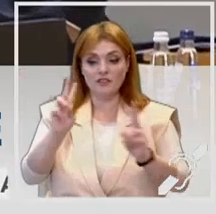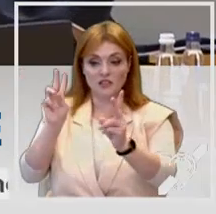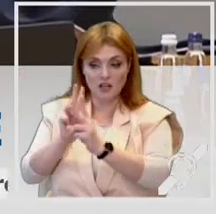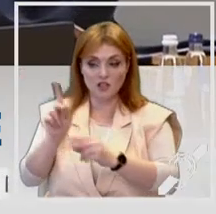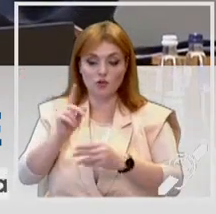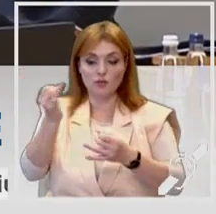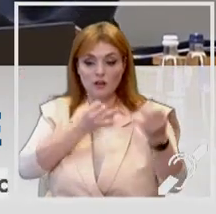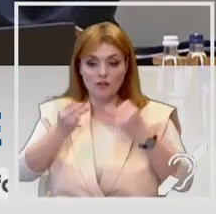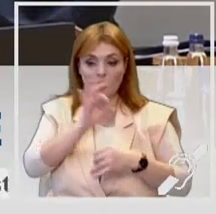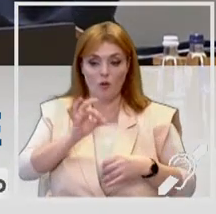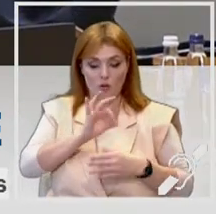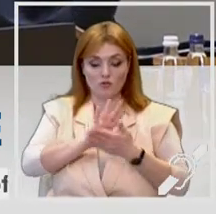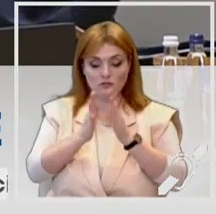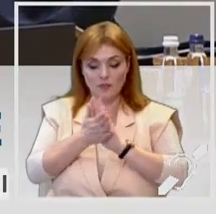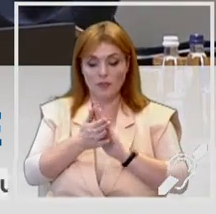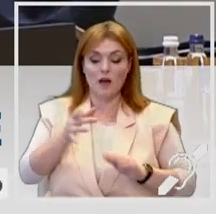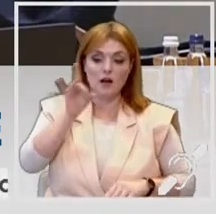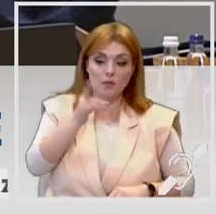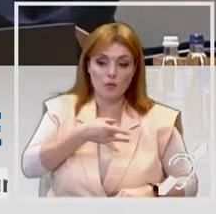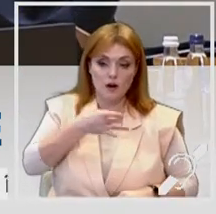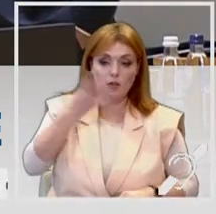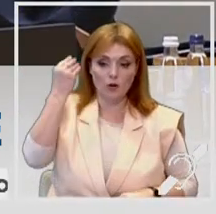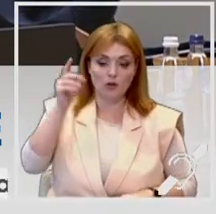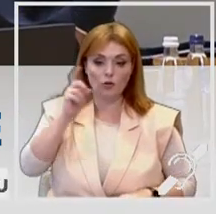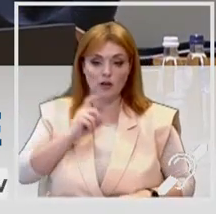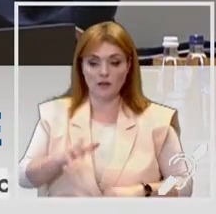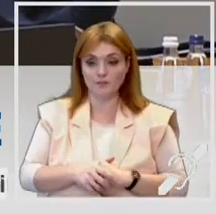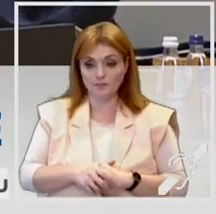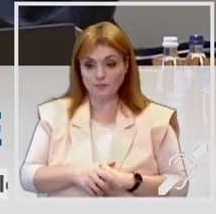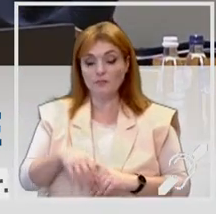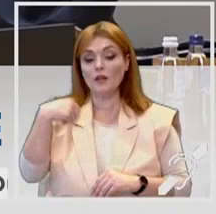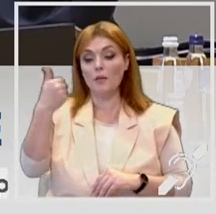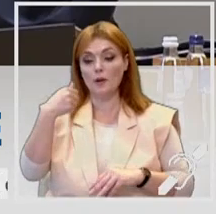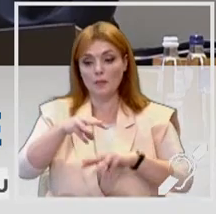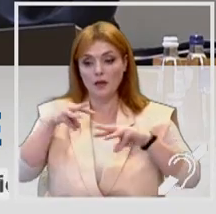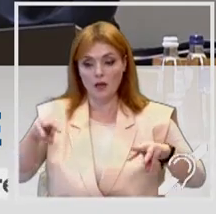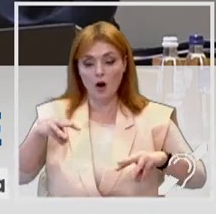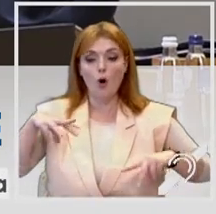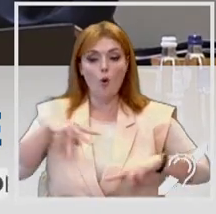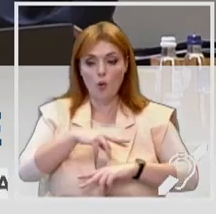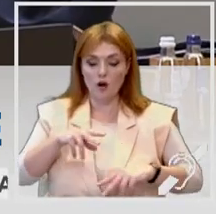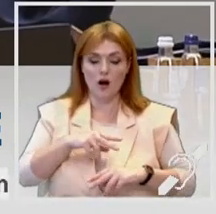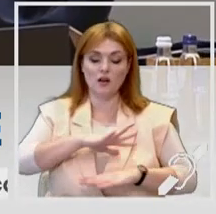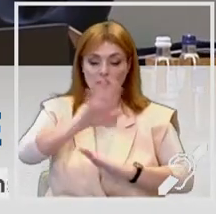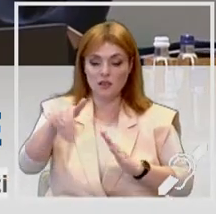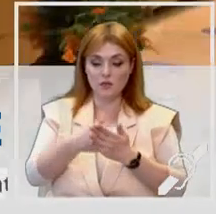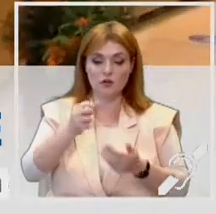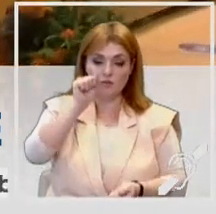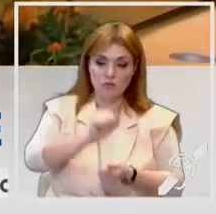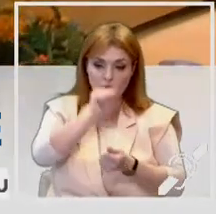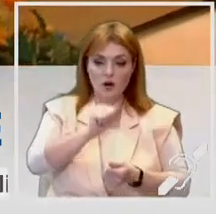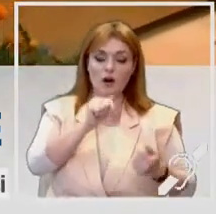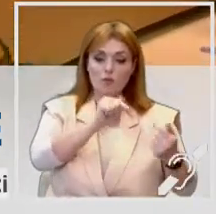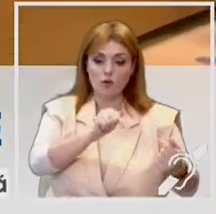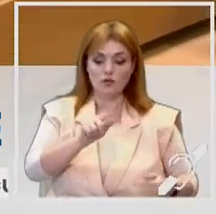de aderare cu Ucraina, ceea ce înseamnă că acestea riscă să fie blocate și pentru Republica Moldova, ambele state fiind tratate la pachet de Uniunea Europeană.